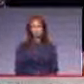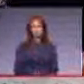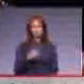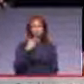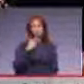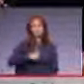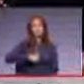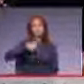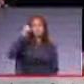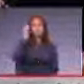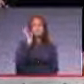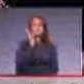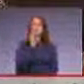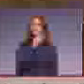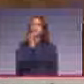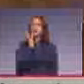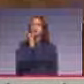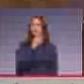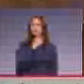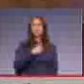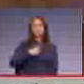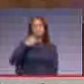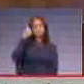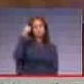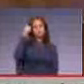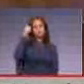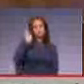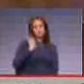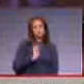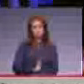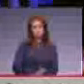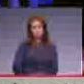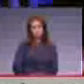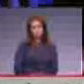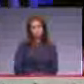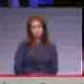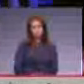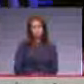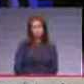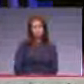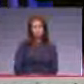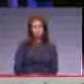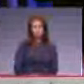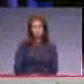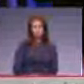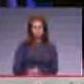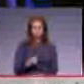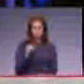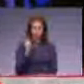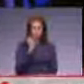حاجة كل الأفلام كل الأفلام. أستاذ إحسان عنده رؤية،